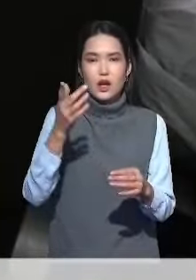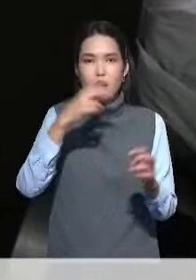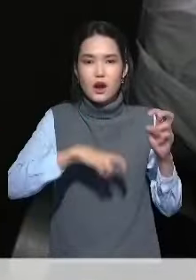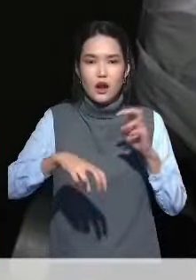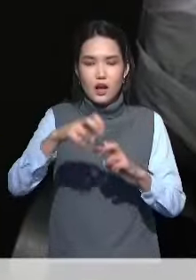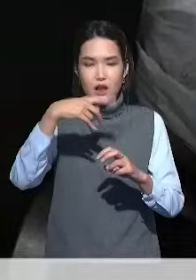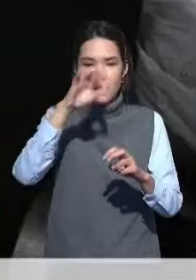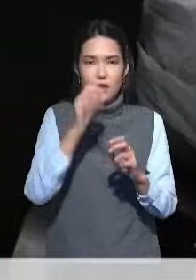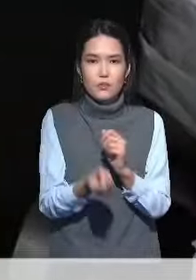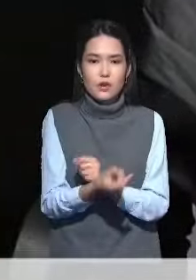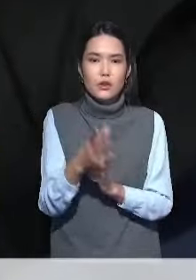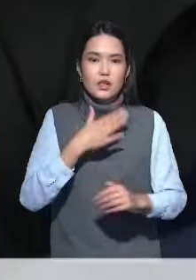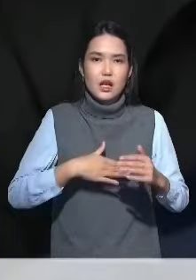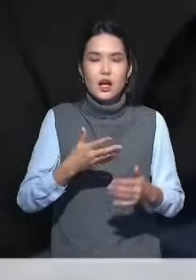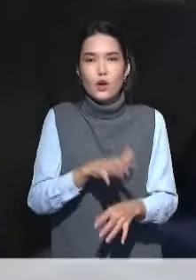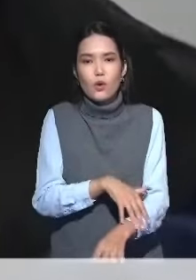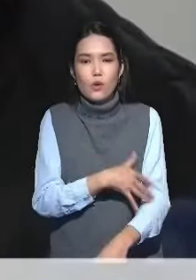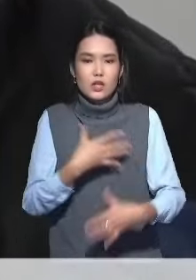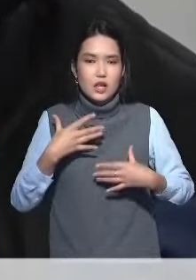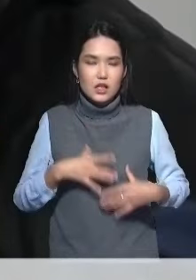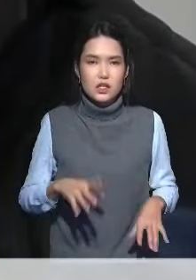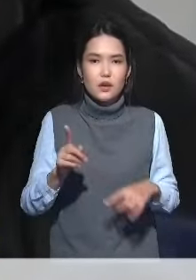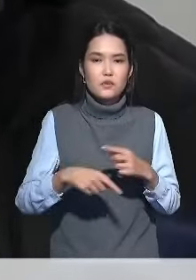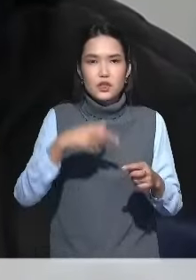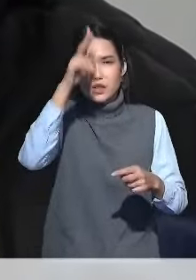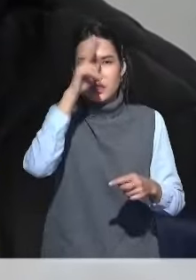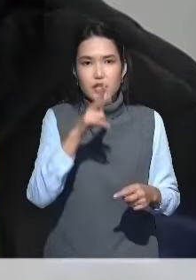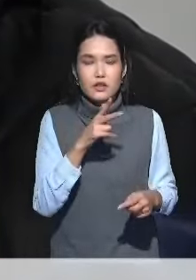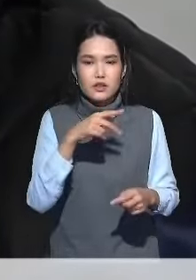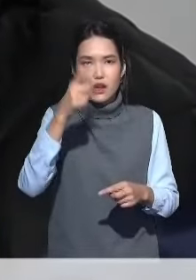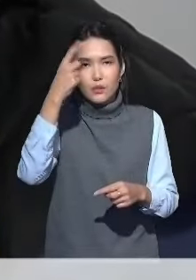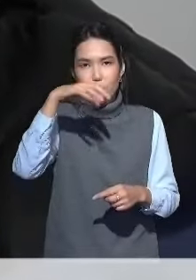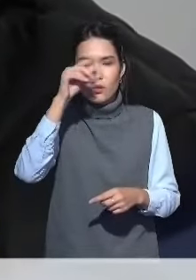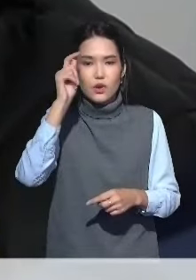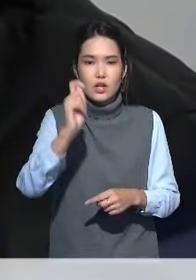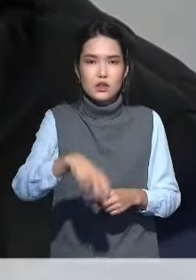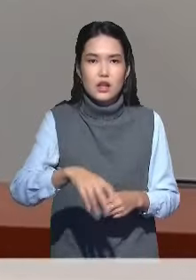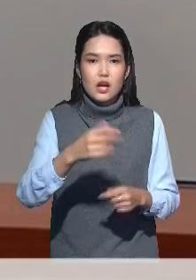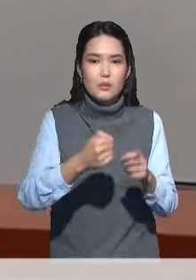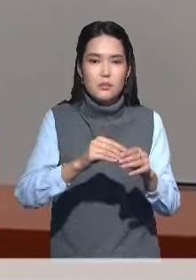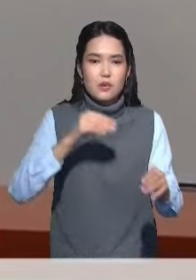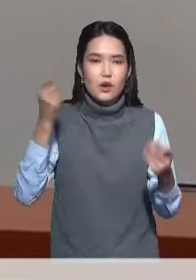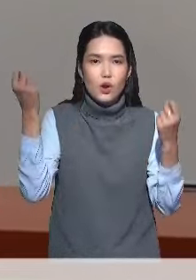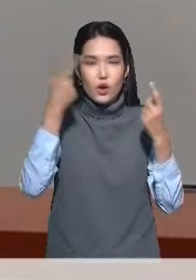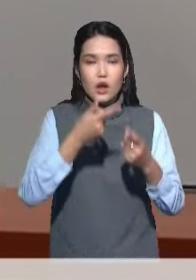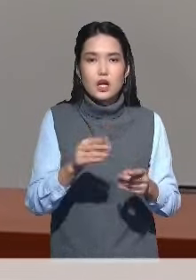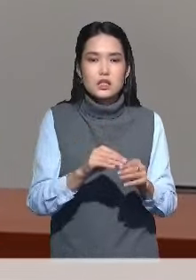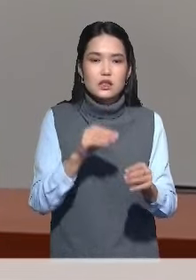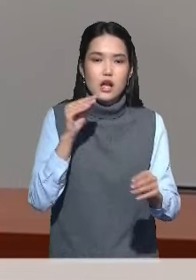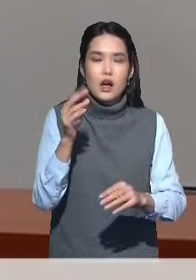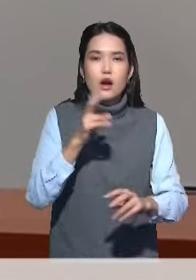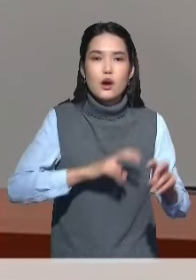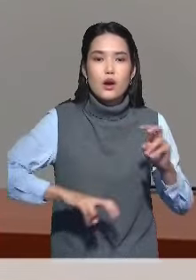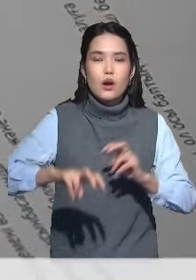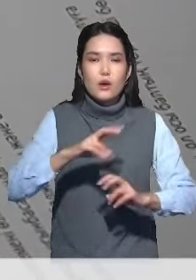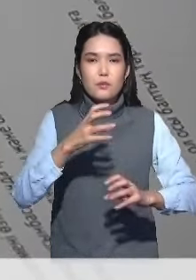решился на сделку. Но радость его была недолгой. Через 3 месяца мужчину остановили полицейские и забрали автомобиль. Как выяснилось, транспорт находился в